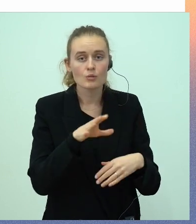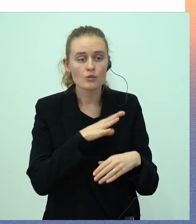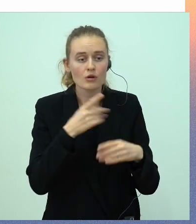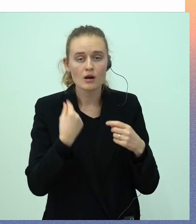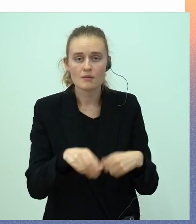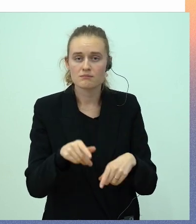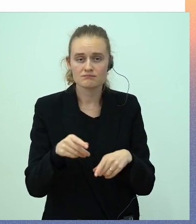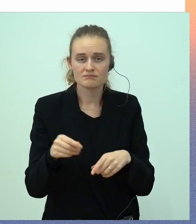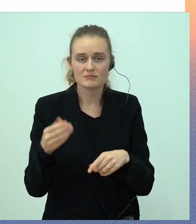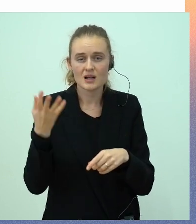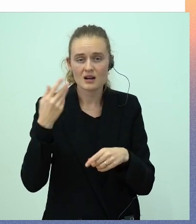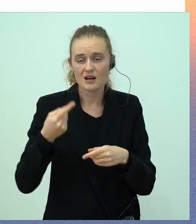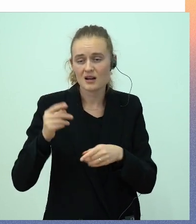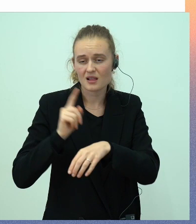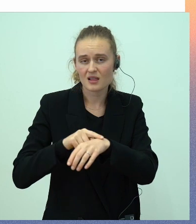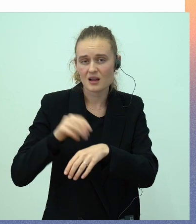ir kitur.